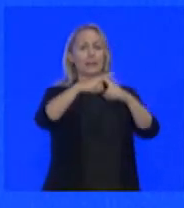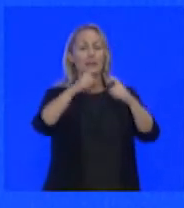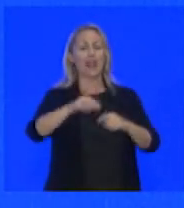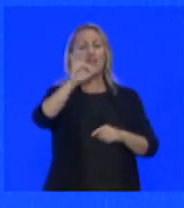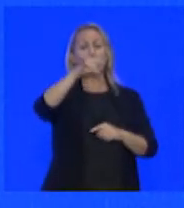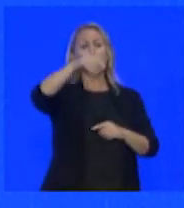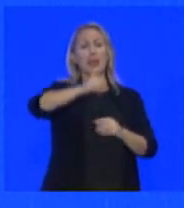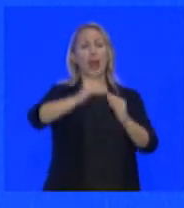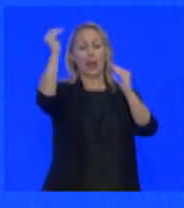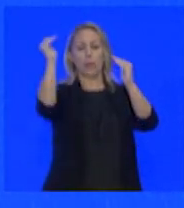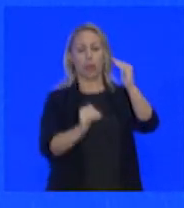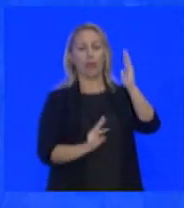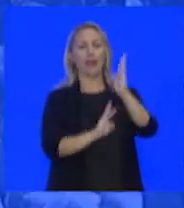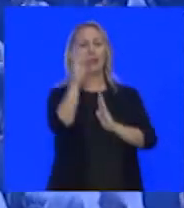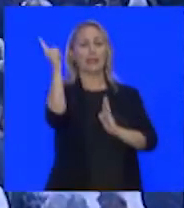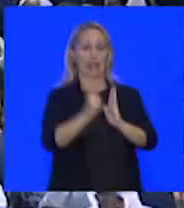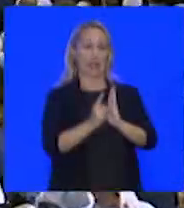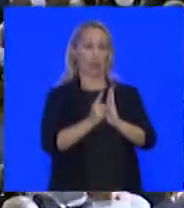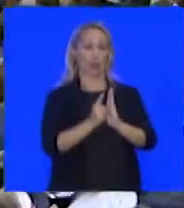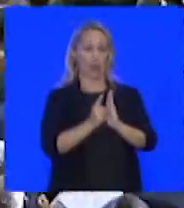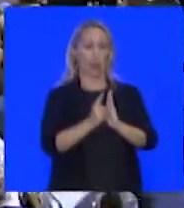ΦΠΑ 13%.